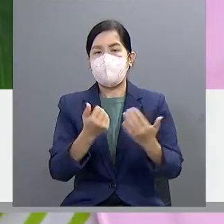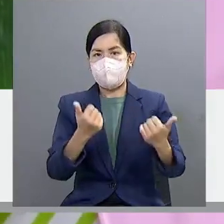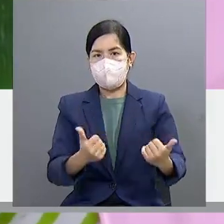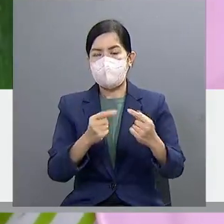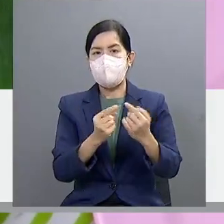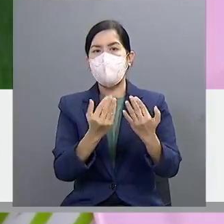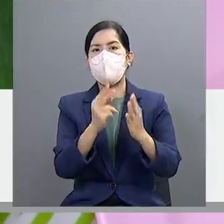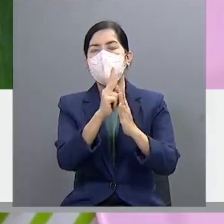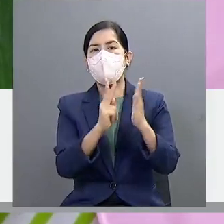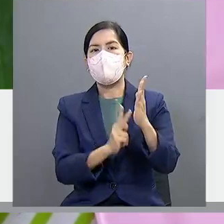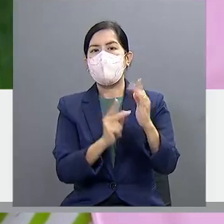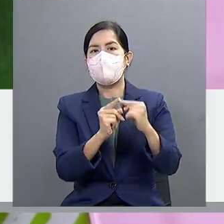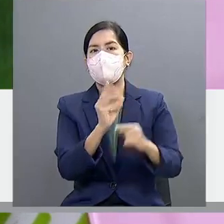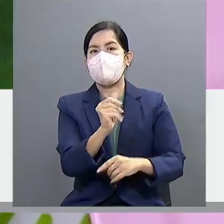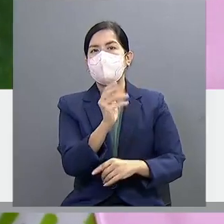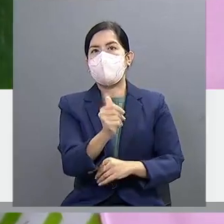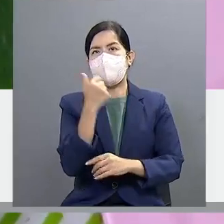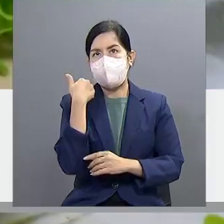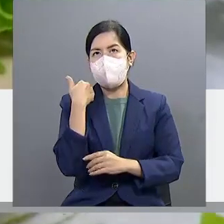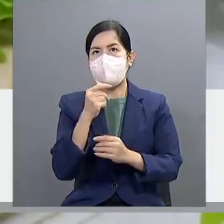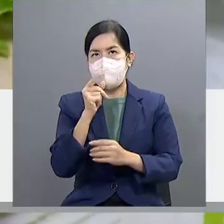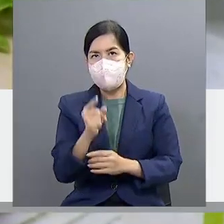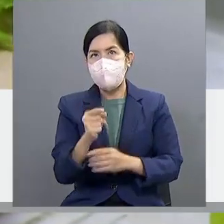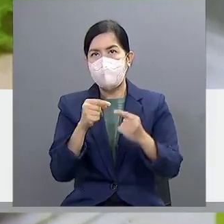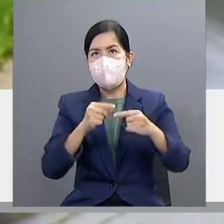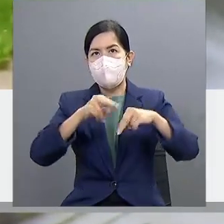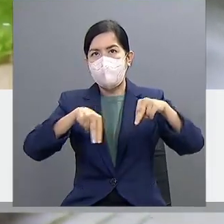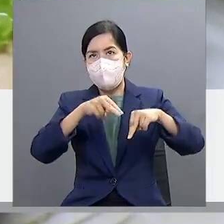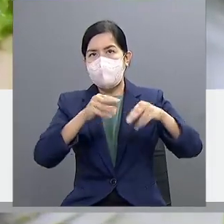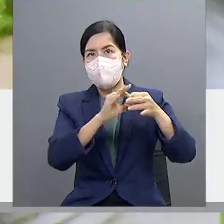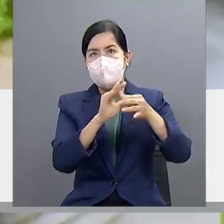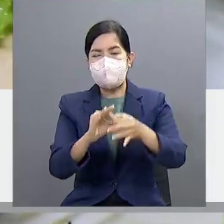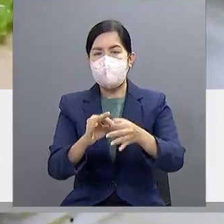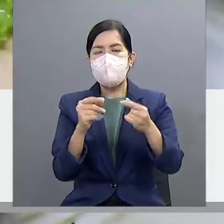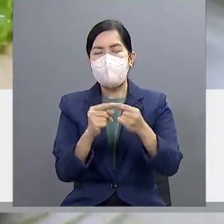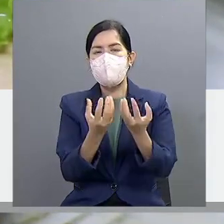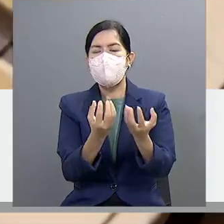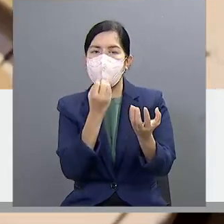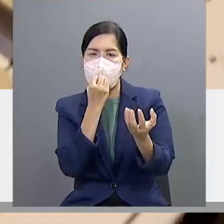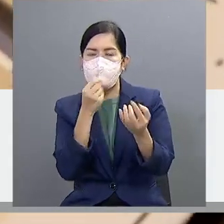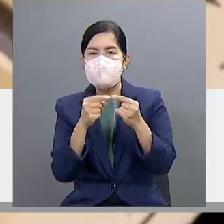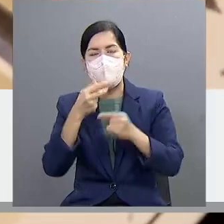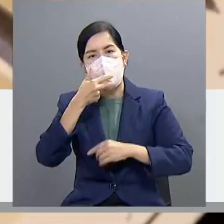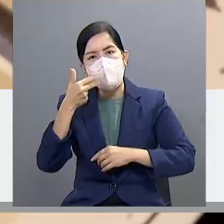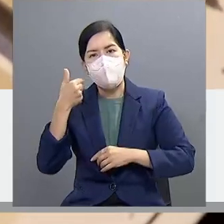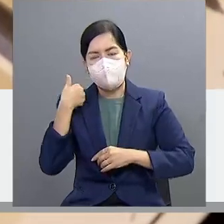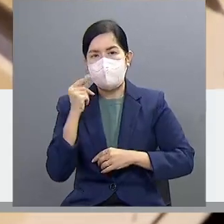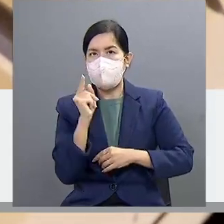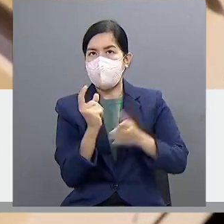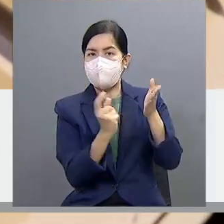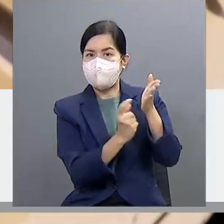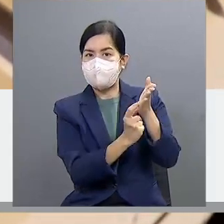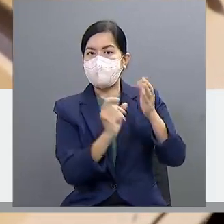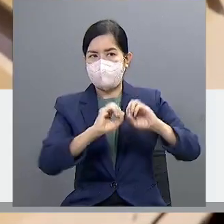ากันอยู่นะคะควรจะควบคุมการผลิตอาหารขนมเครื่องดื่มให้มีฉลากที่ระบุเอาไว้อย่างชัดเจนว่